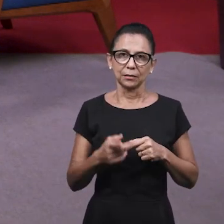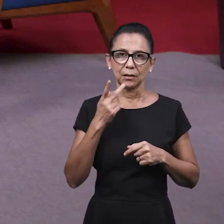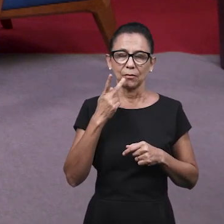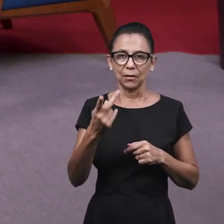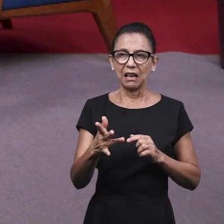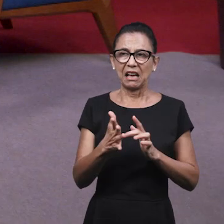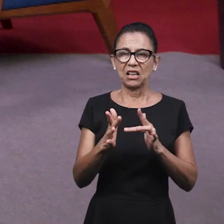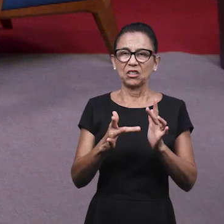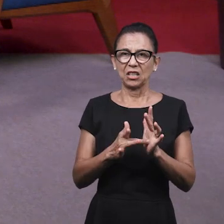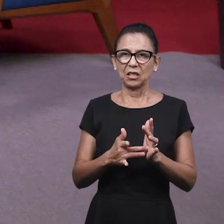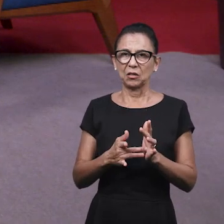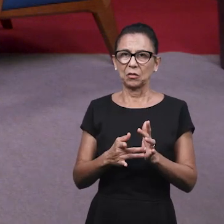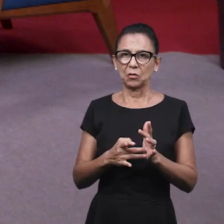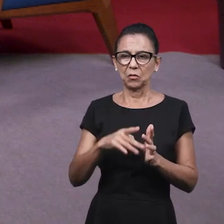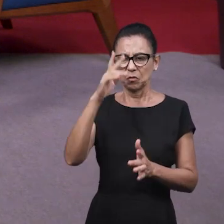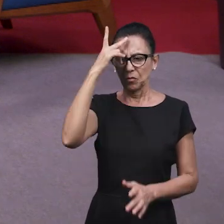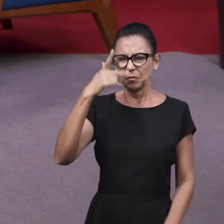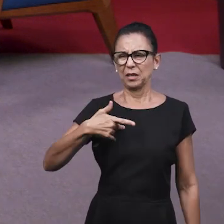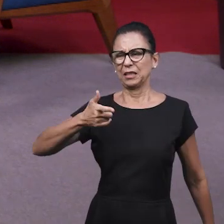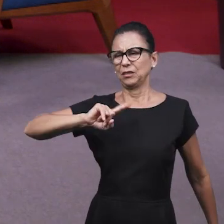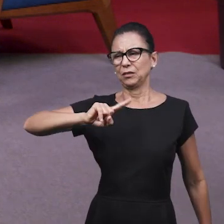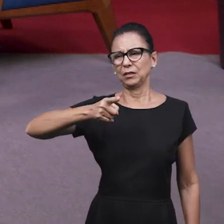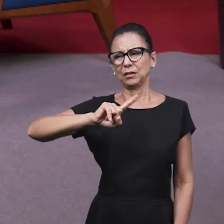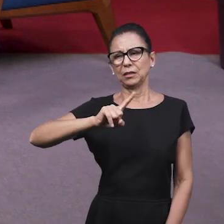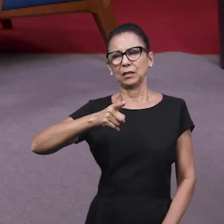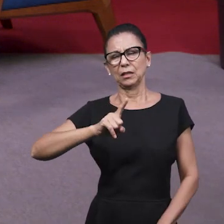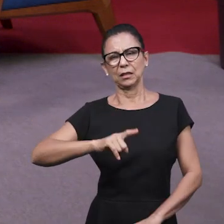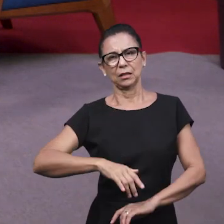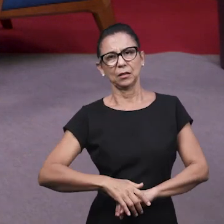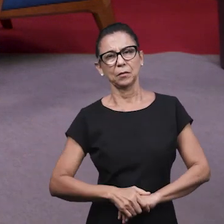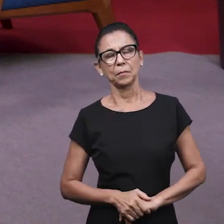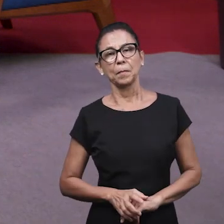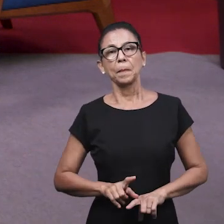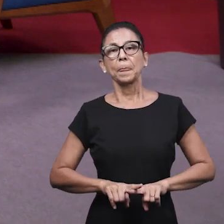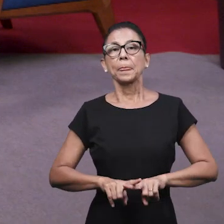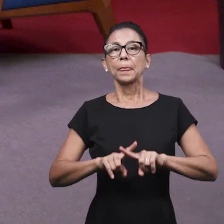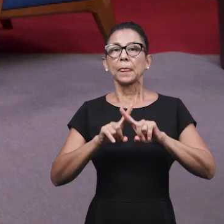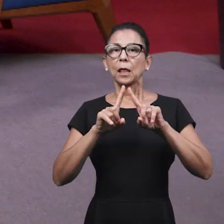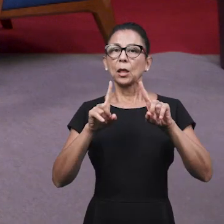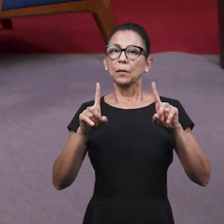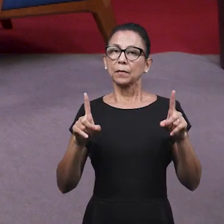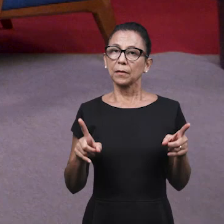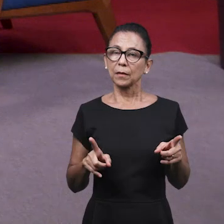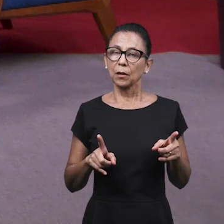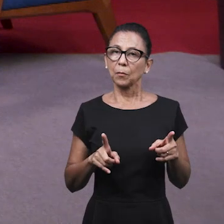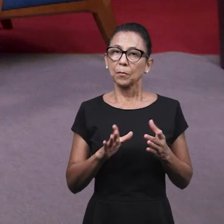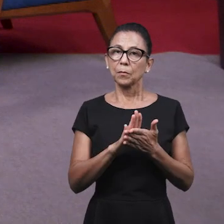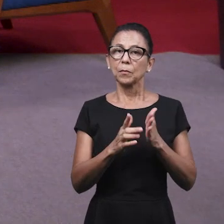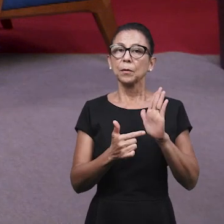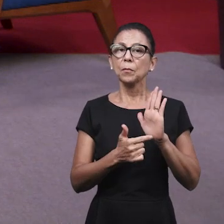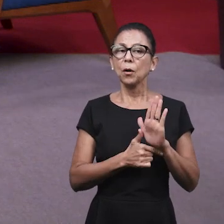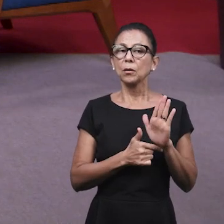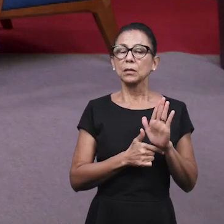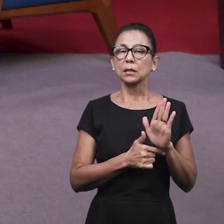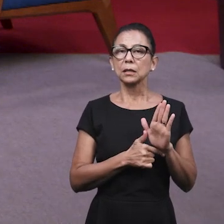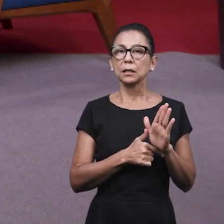serait annoncé par des hommes qualifiés par la parole comme des trompeurs.